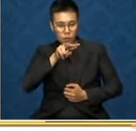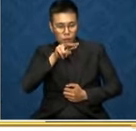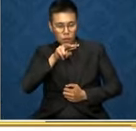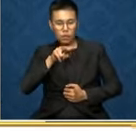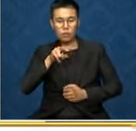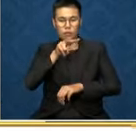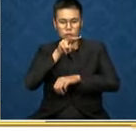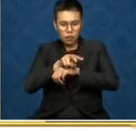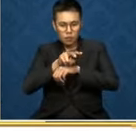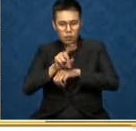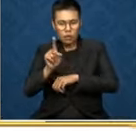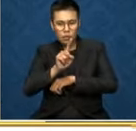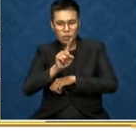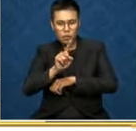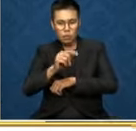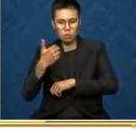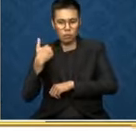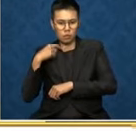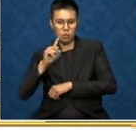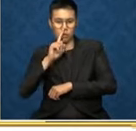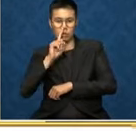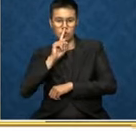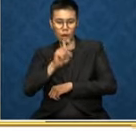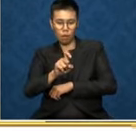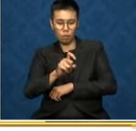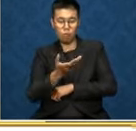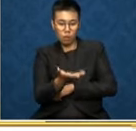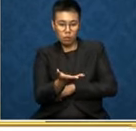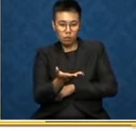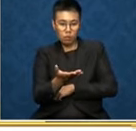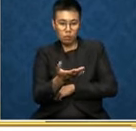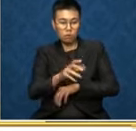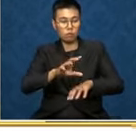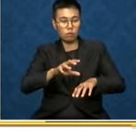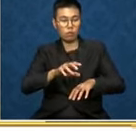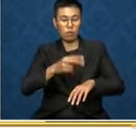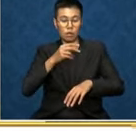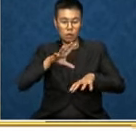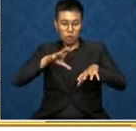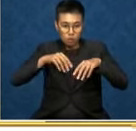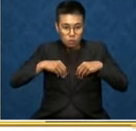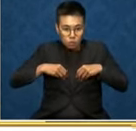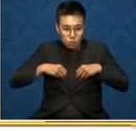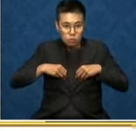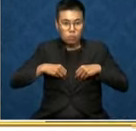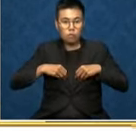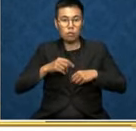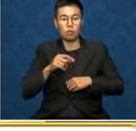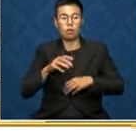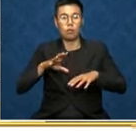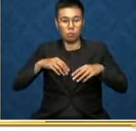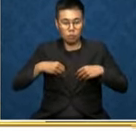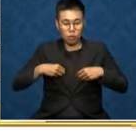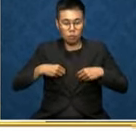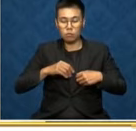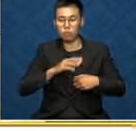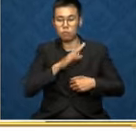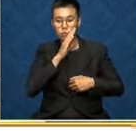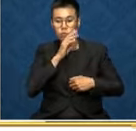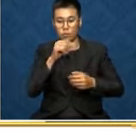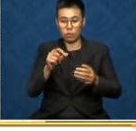ซึ่งมีการกำหนดคำถามว่าท่านเห็นชอบหรือไม่ว่าประเทศไทยควรมีการจัดทำรัฐธรรมนูญฉบับใหม่ทั้ง